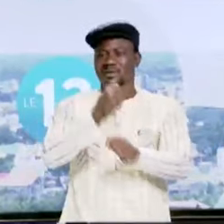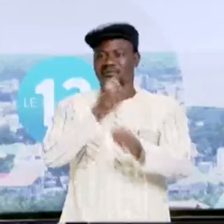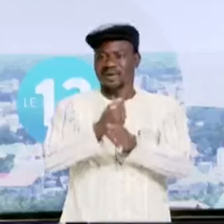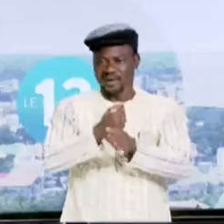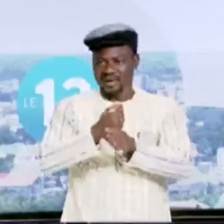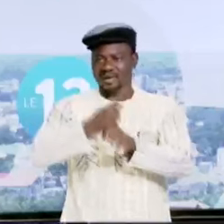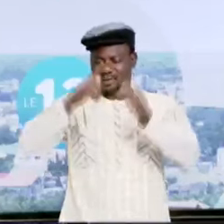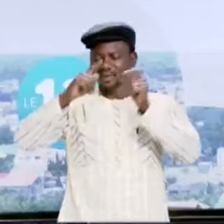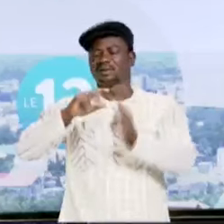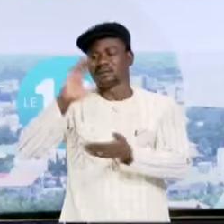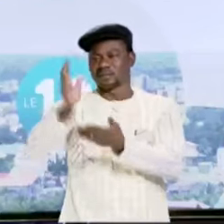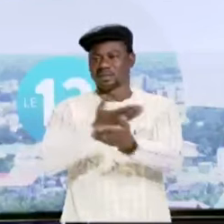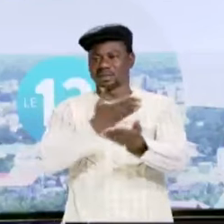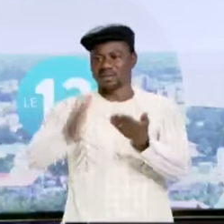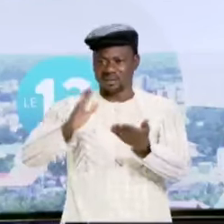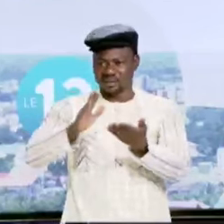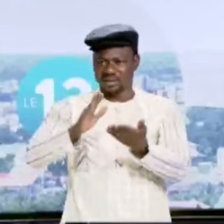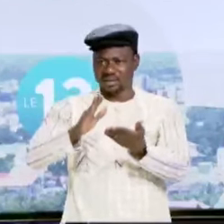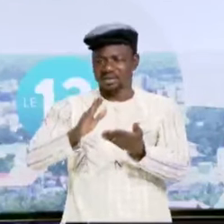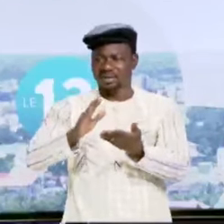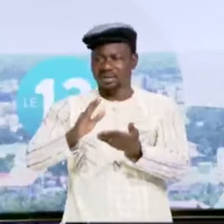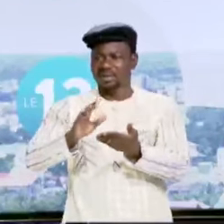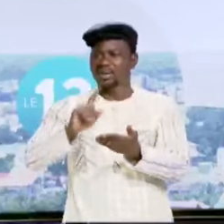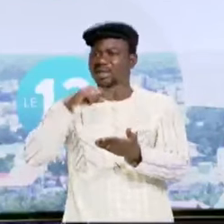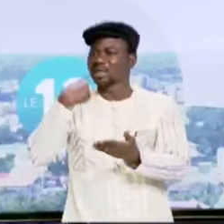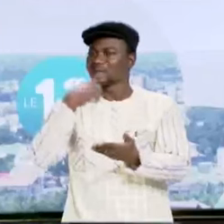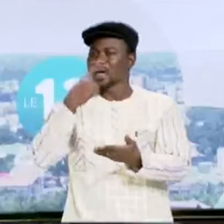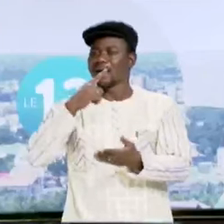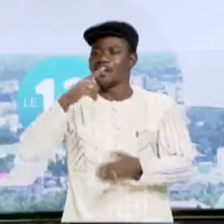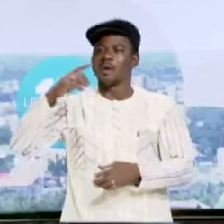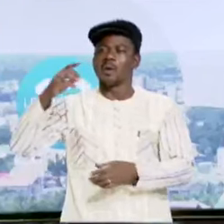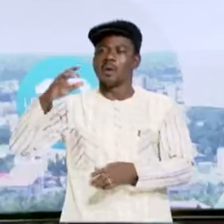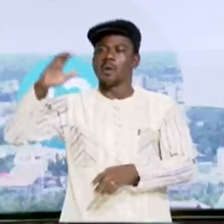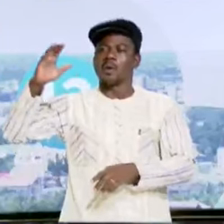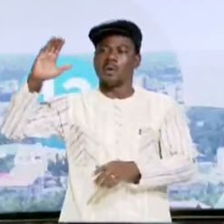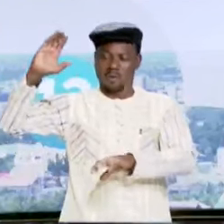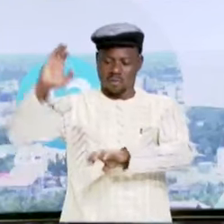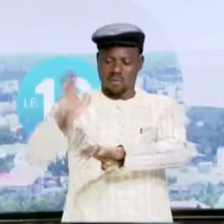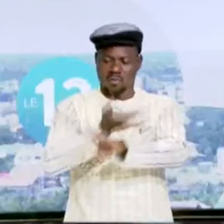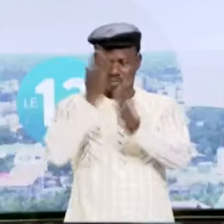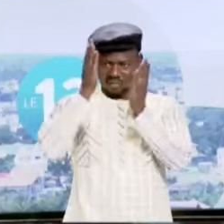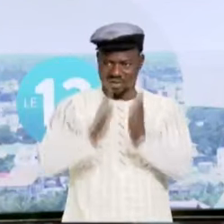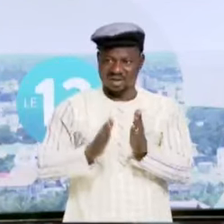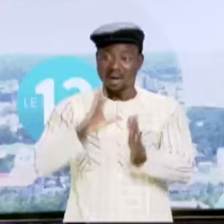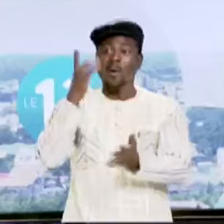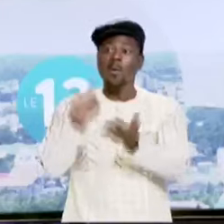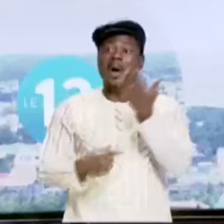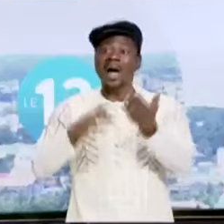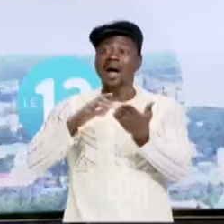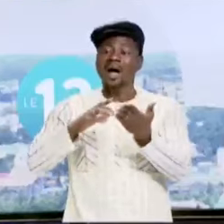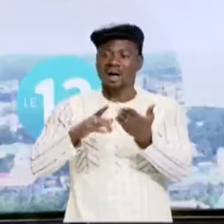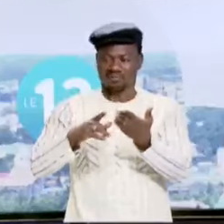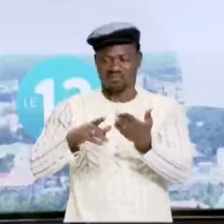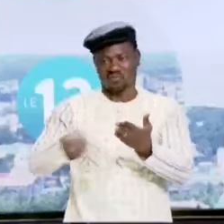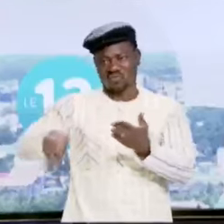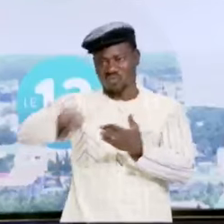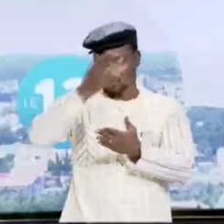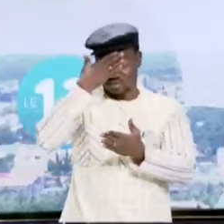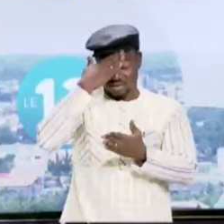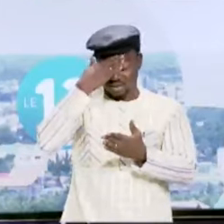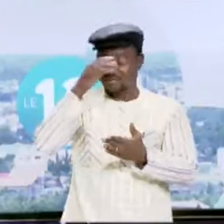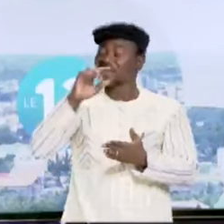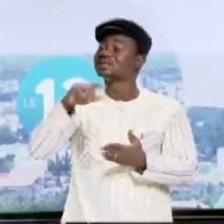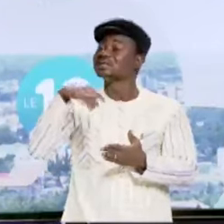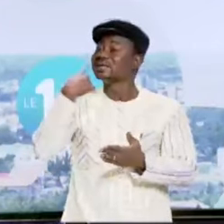Éventailleur. Et Éventailleur, oui. justement, que doit-on savoir de... Bon, vous savez déjà c'est qui ou c'est